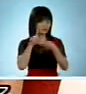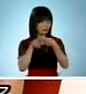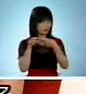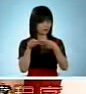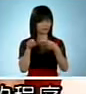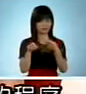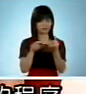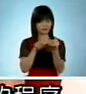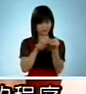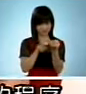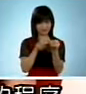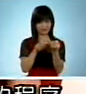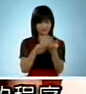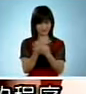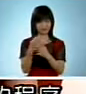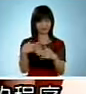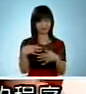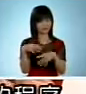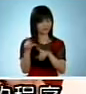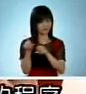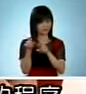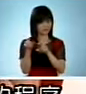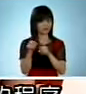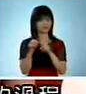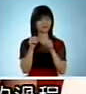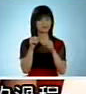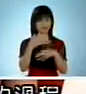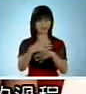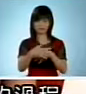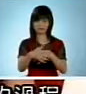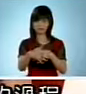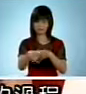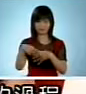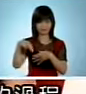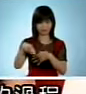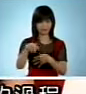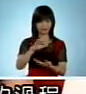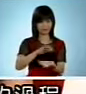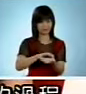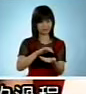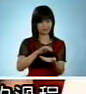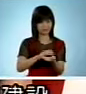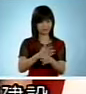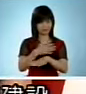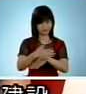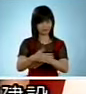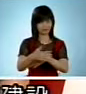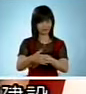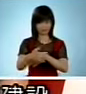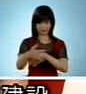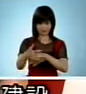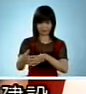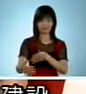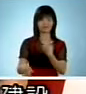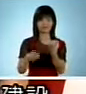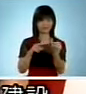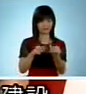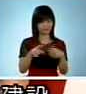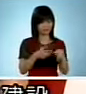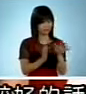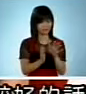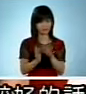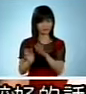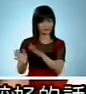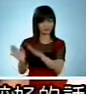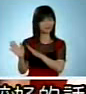子的一个小孩子，只要按照一定的程序来走他的医疗的这个过程，那 本身的心理